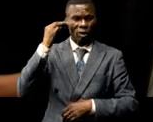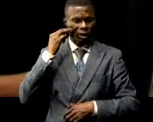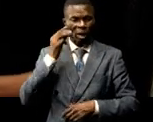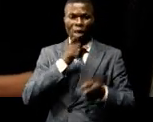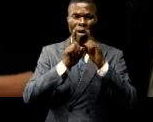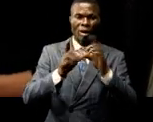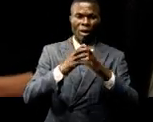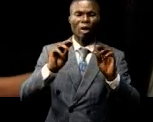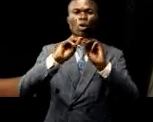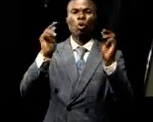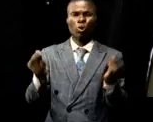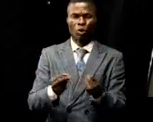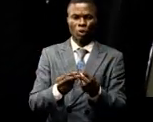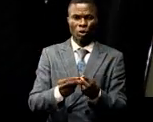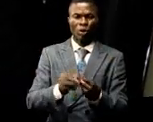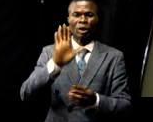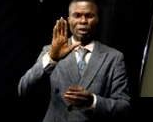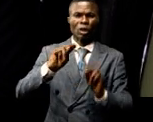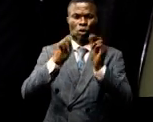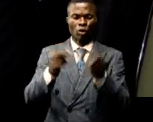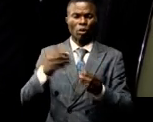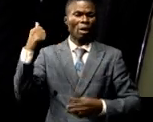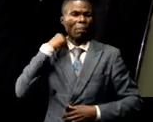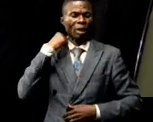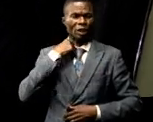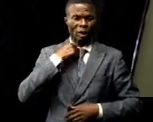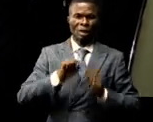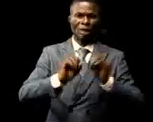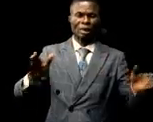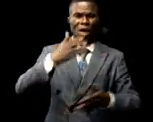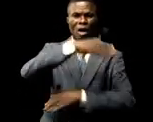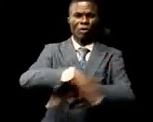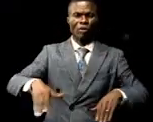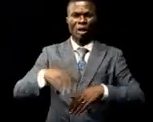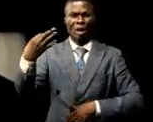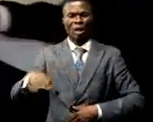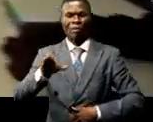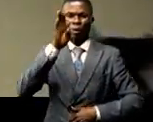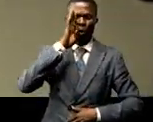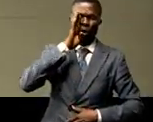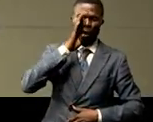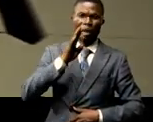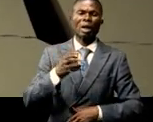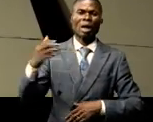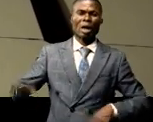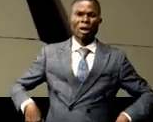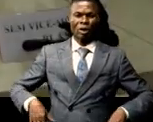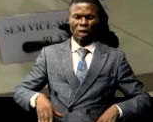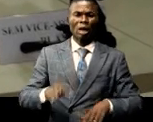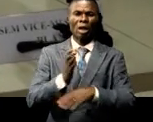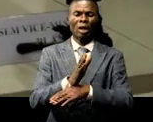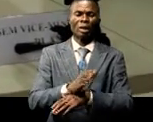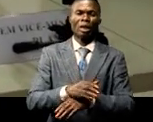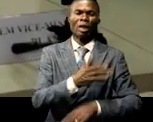avec la délégation des 5 sections des Médecins sans frontières, à savoir la France, la Belgique, l'Espagne, la Hollande et la